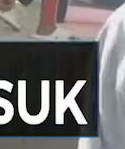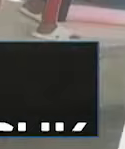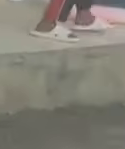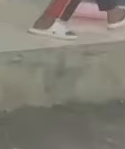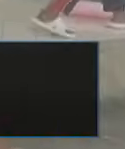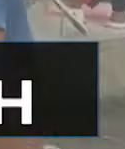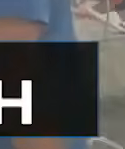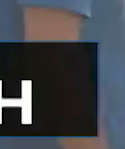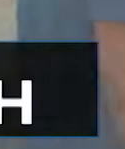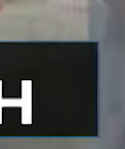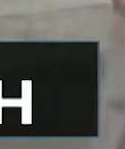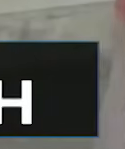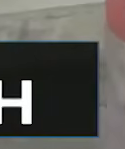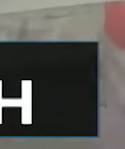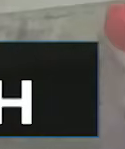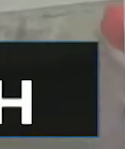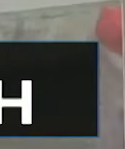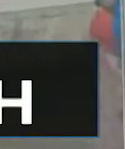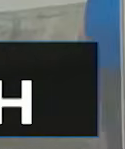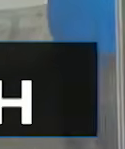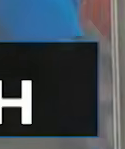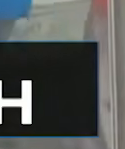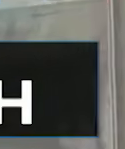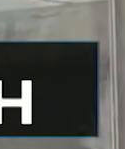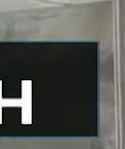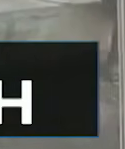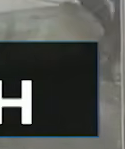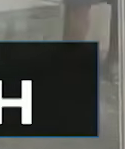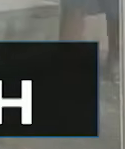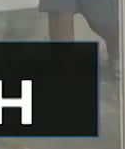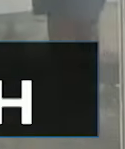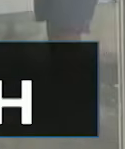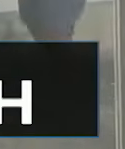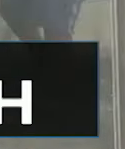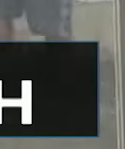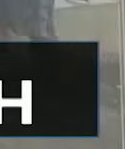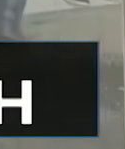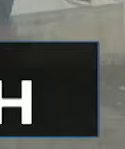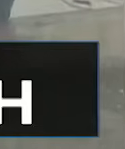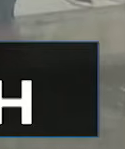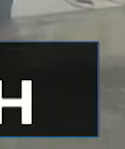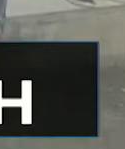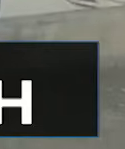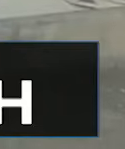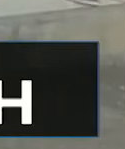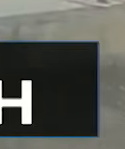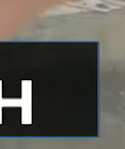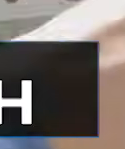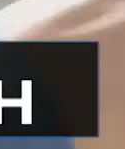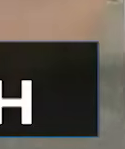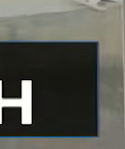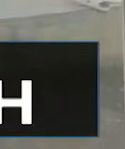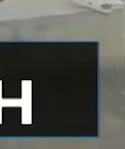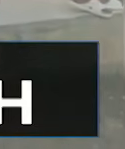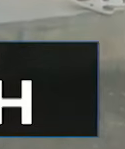Kepala desanya berpihak-pihak. Pembagian BLT, pemecahan BLT, pembagian BLT juga door to door, rumah ke